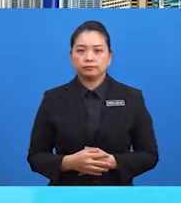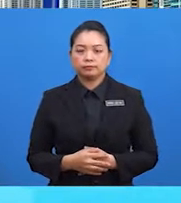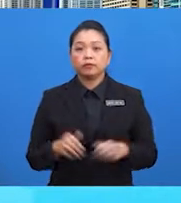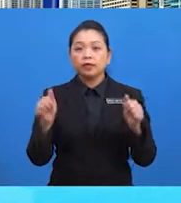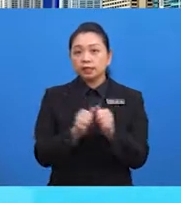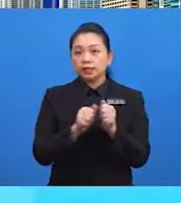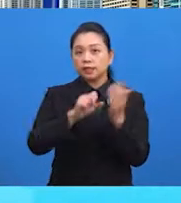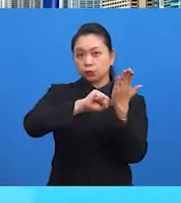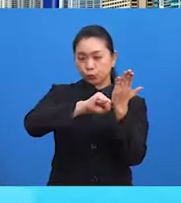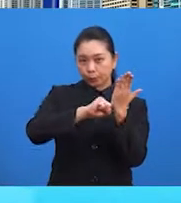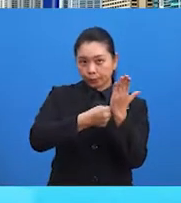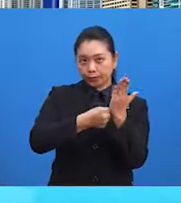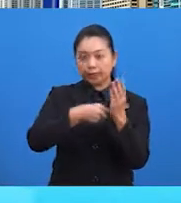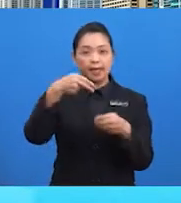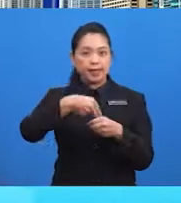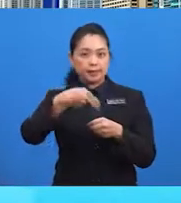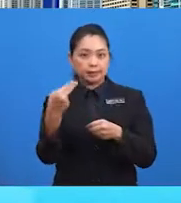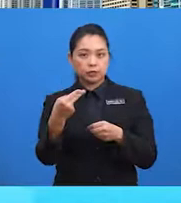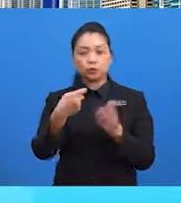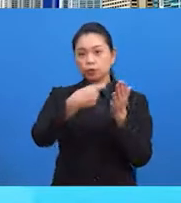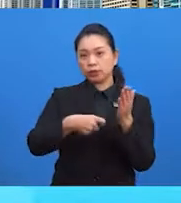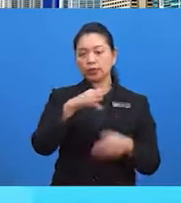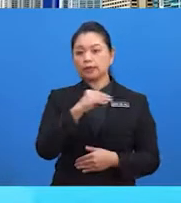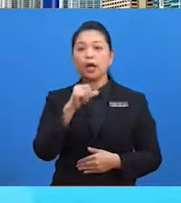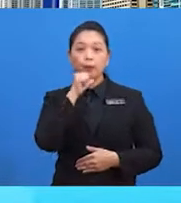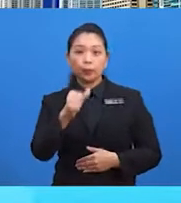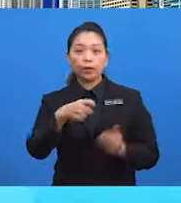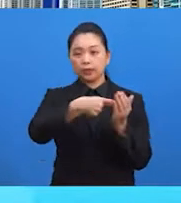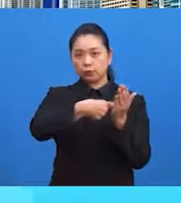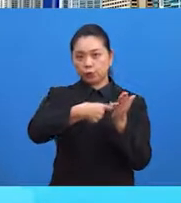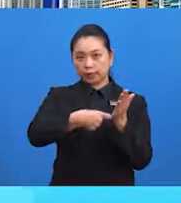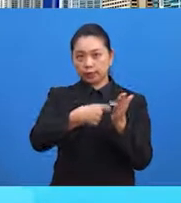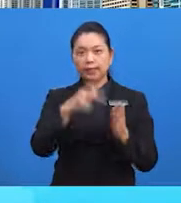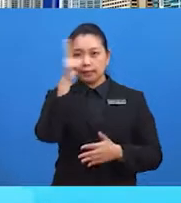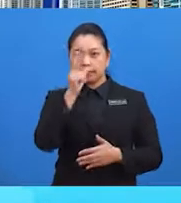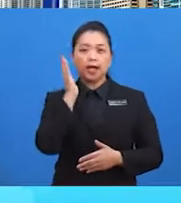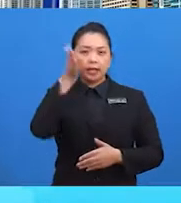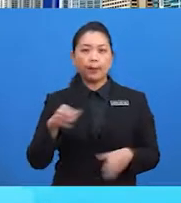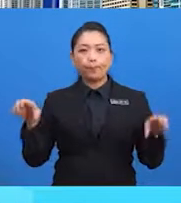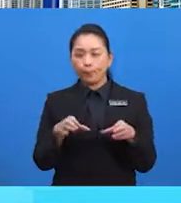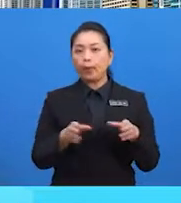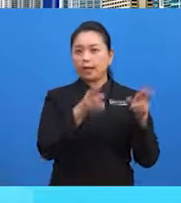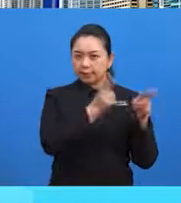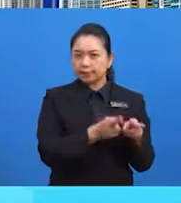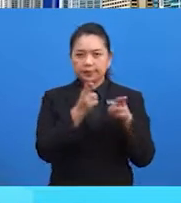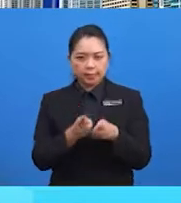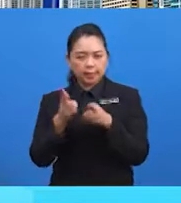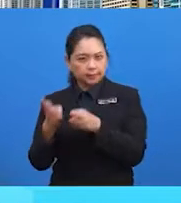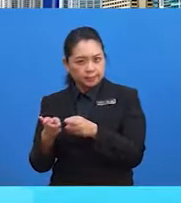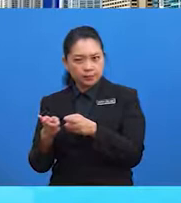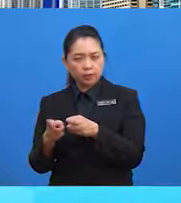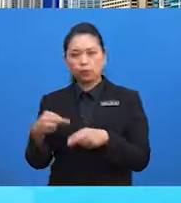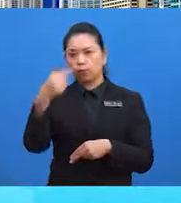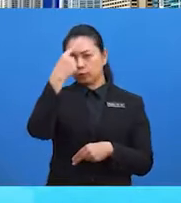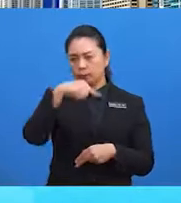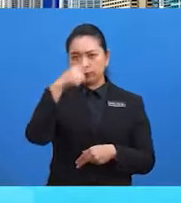Dengan sumber hasil cukai dan hasil bukan cukai, kerajaan akan membuat perancangan yang rapi bagi